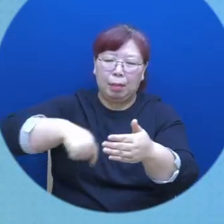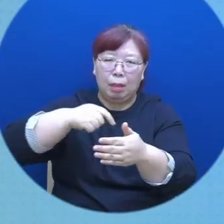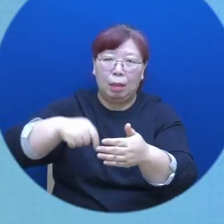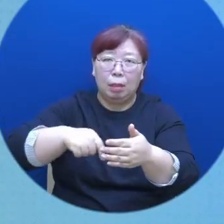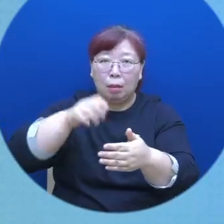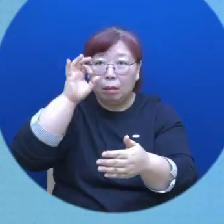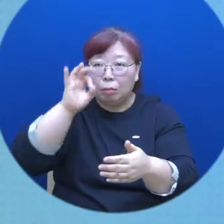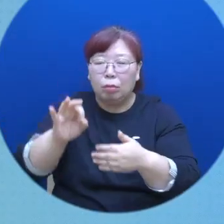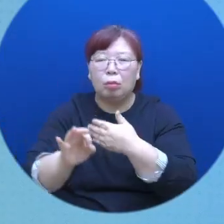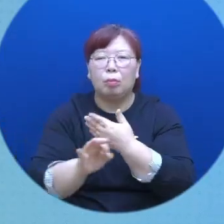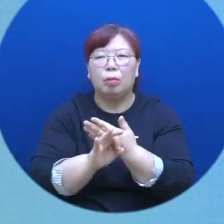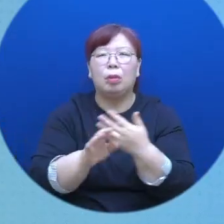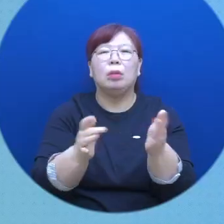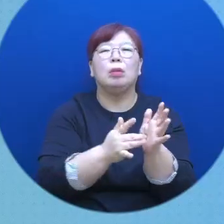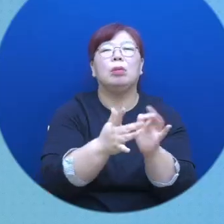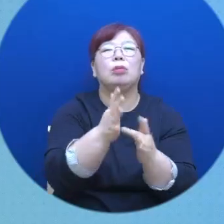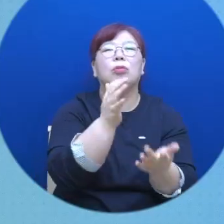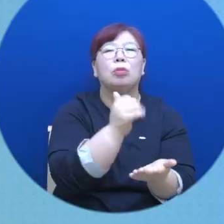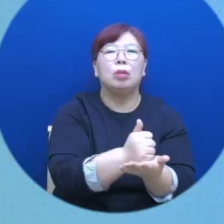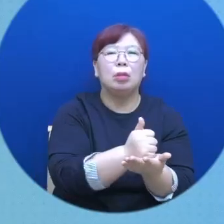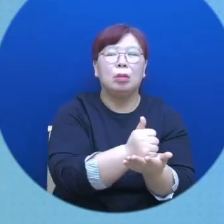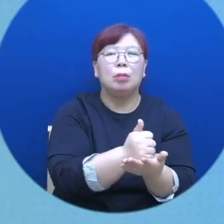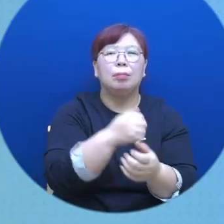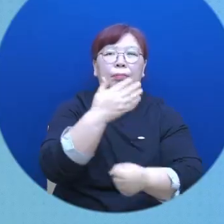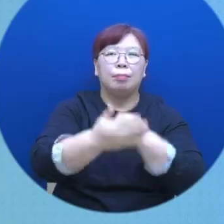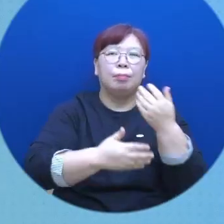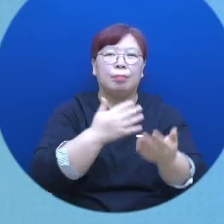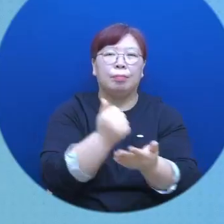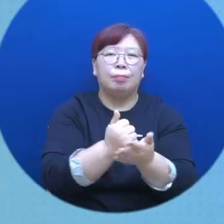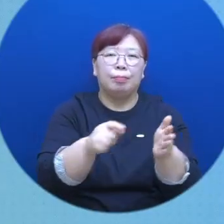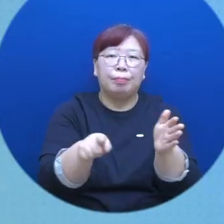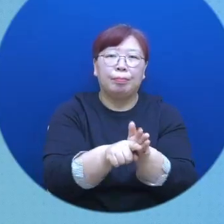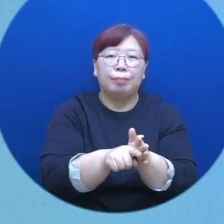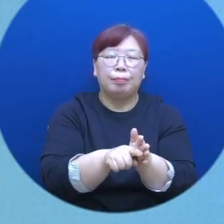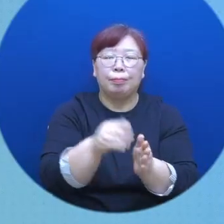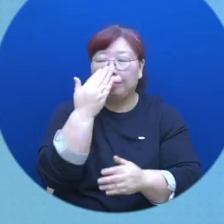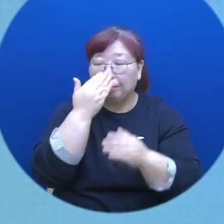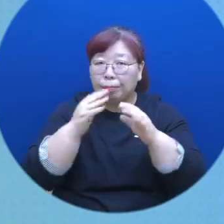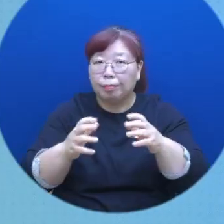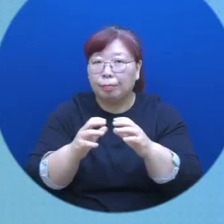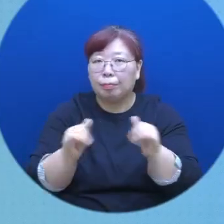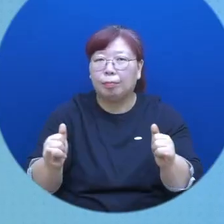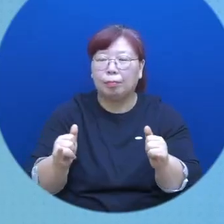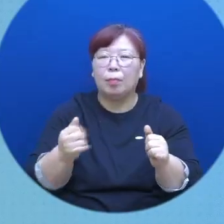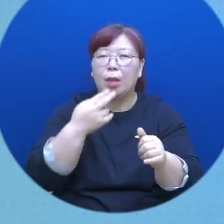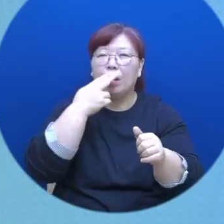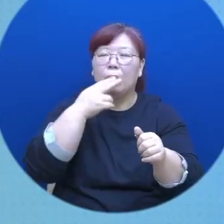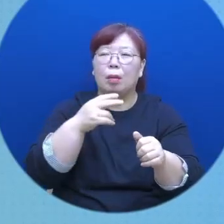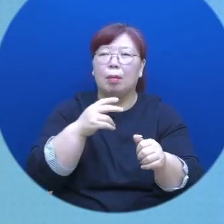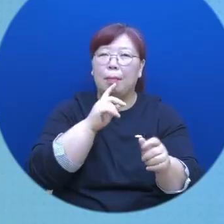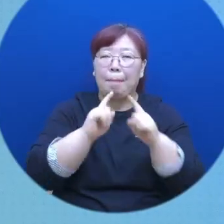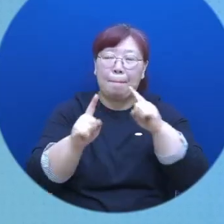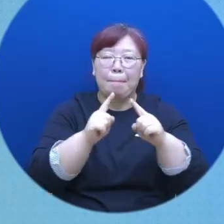어땠을까? 예수님이 하나님을 믿는 유대인들을 향하여 경고하죠.